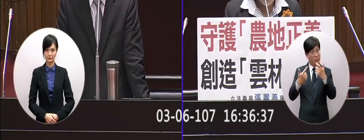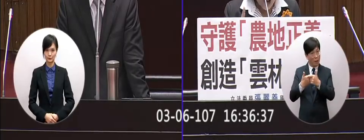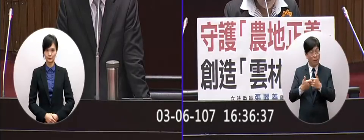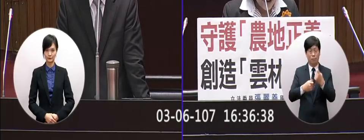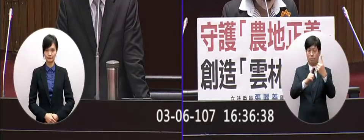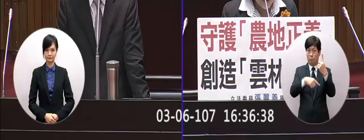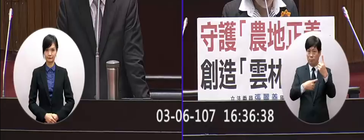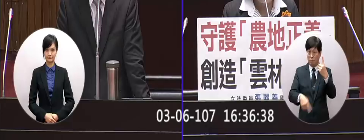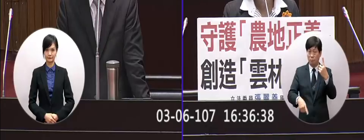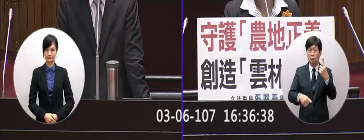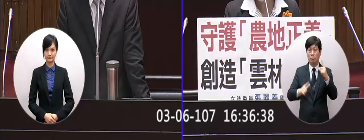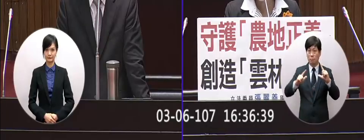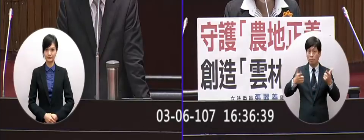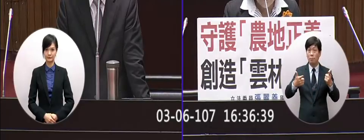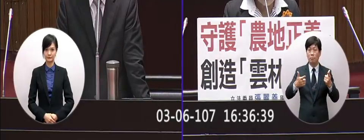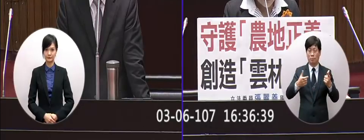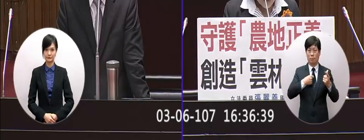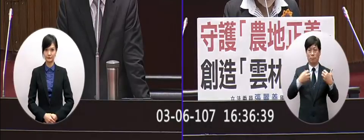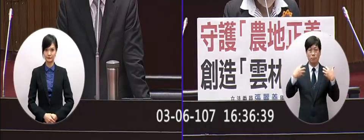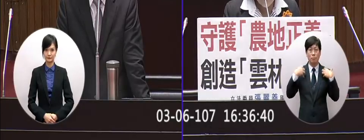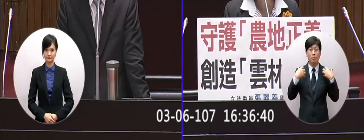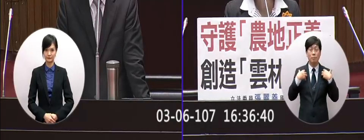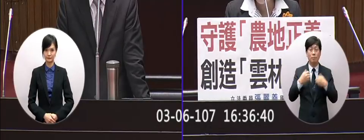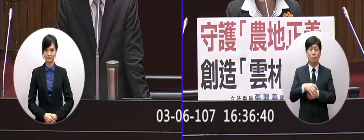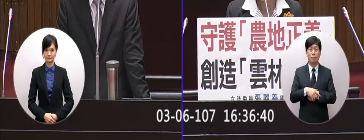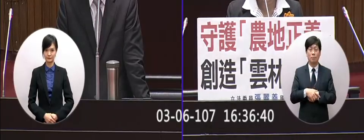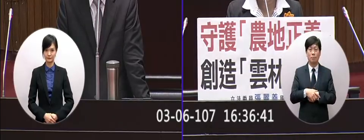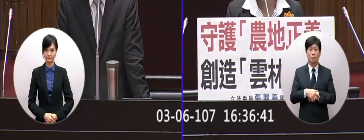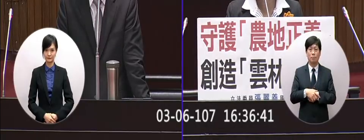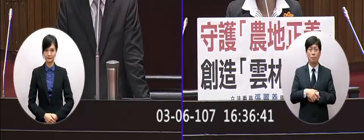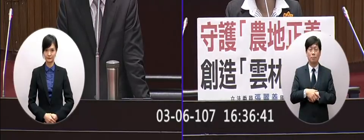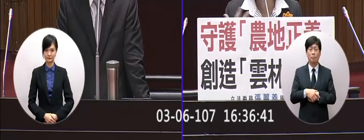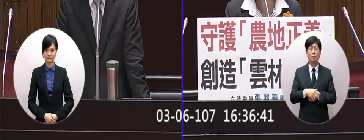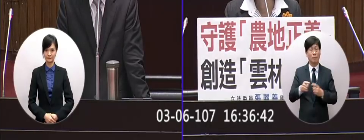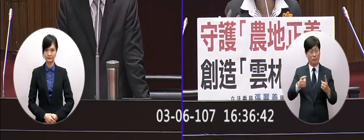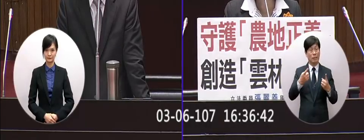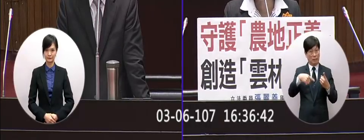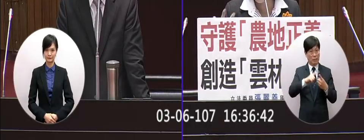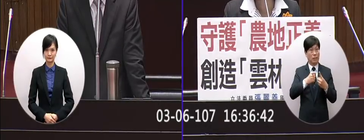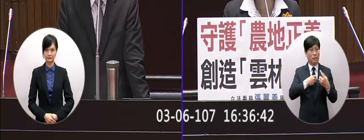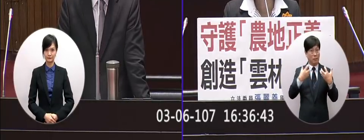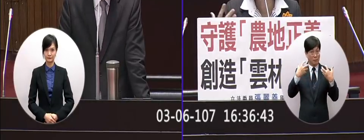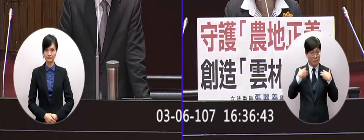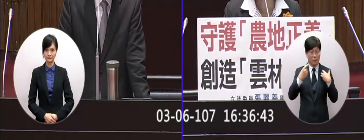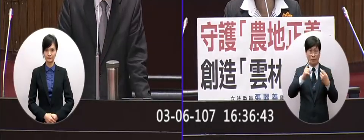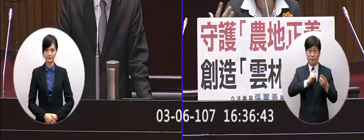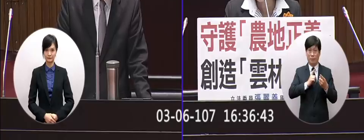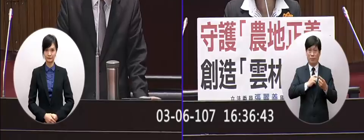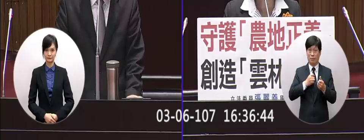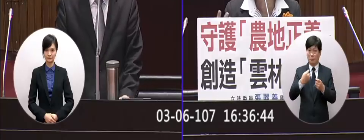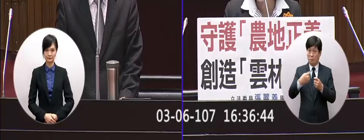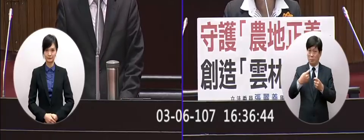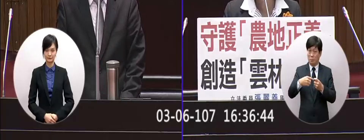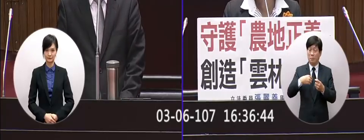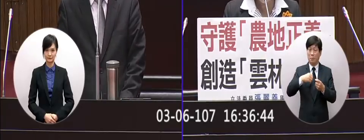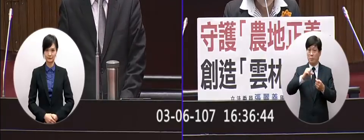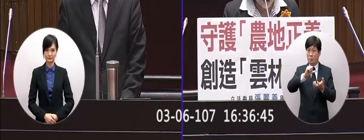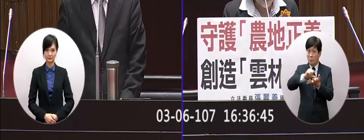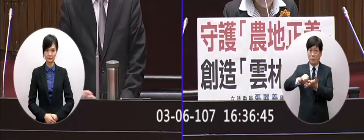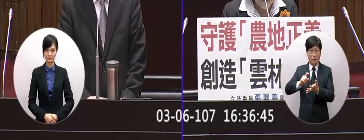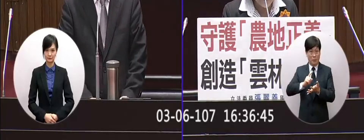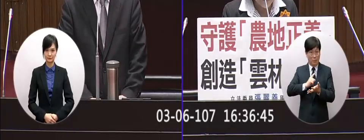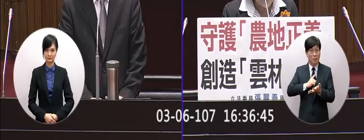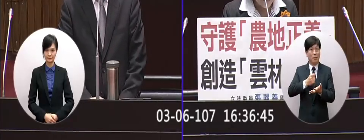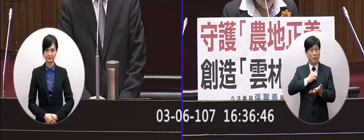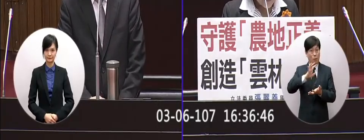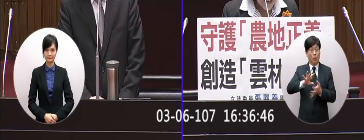人都必须要承担相对的，好，他应该要负责粮食自给率应该有的这些